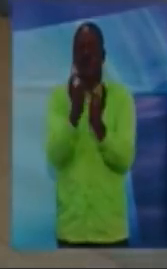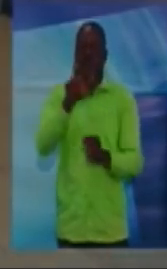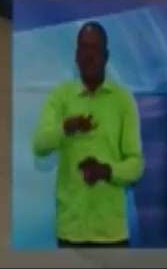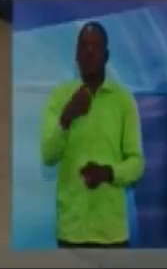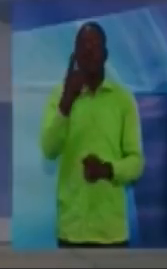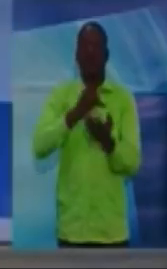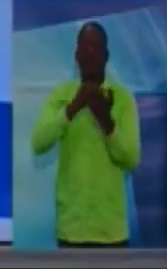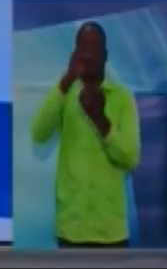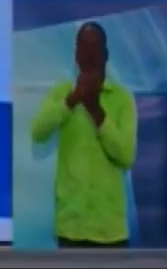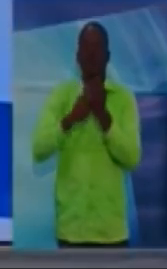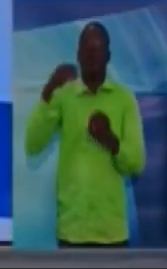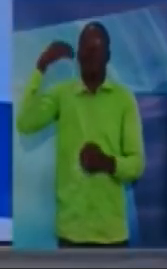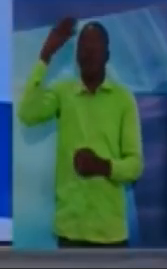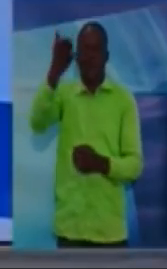prochain.